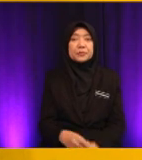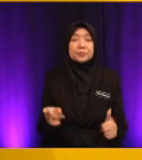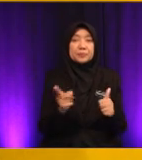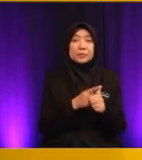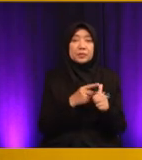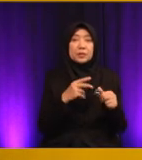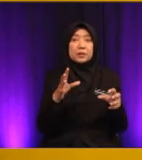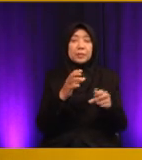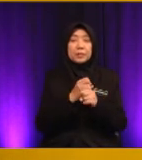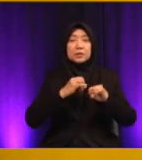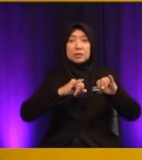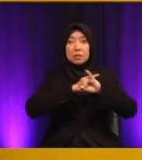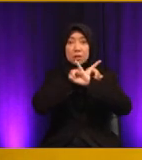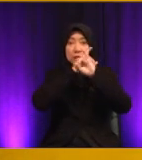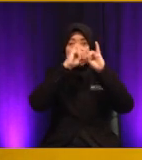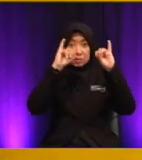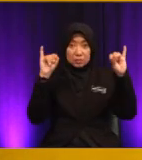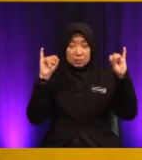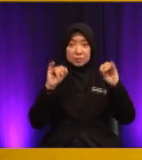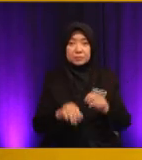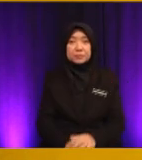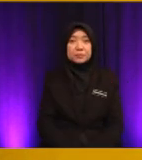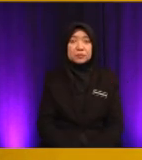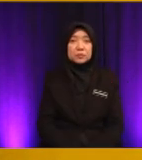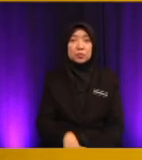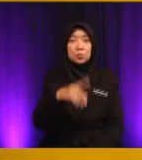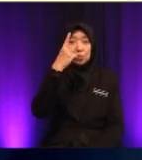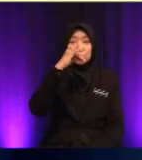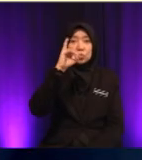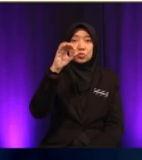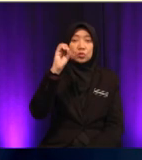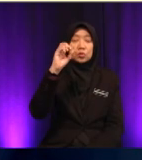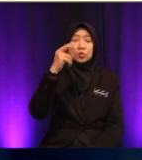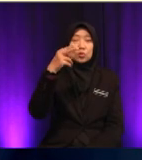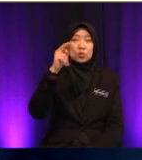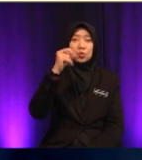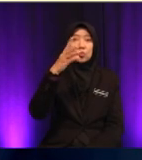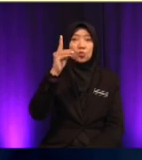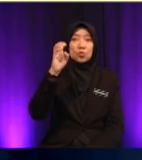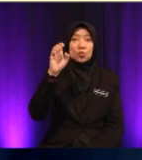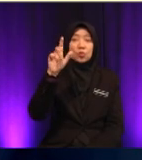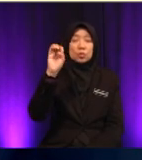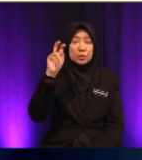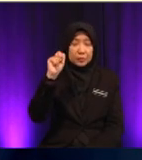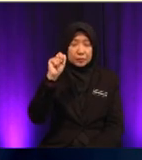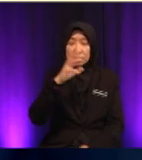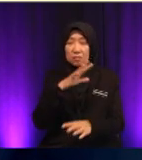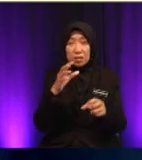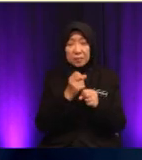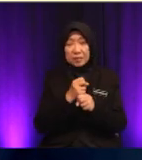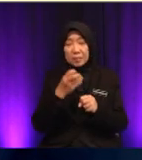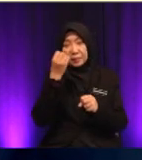kendaraan jasa hitam untuk John Dalton dan juga JJ Thomson berikut tidak dapat menerangkan penghasilan